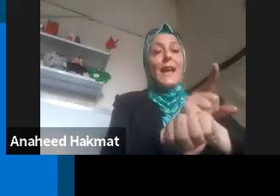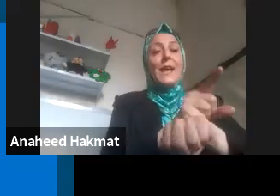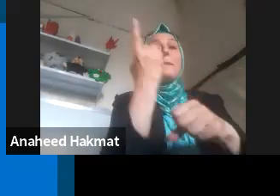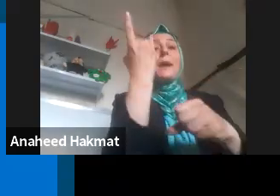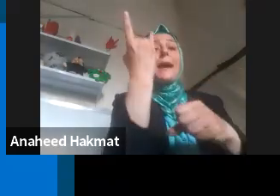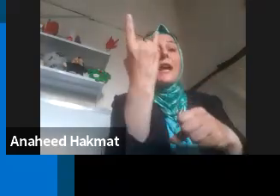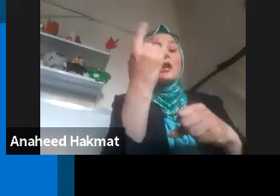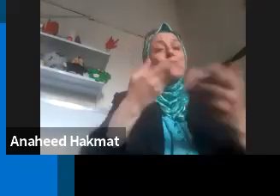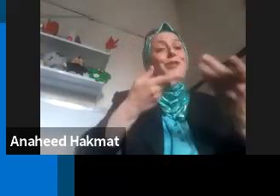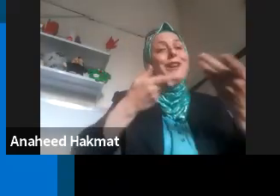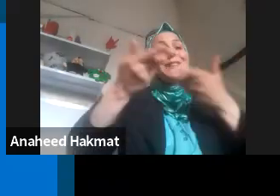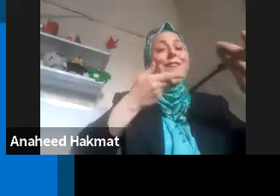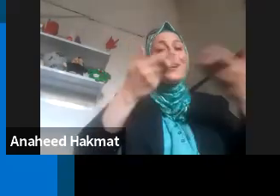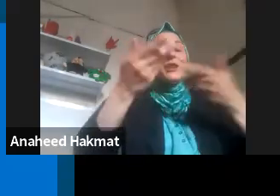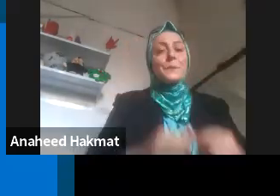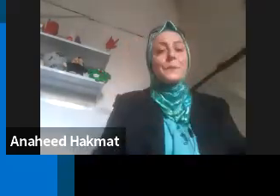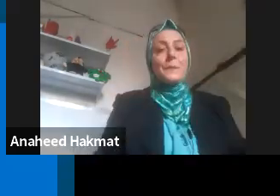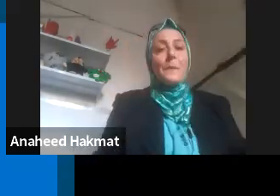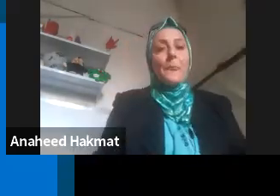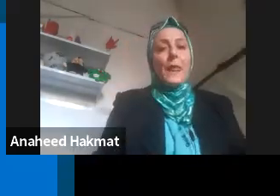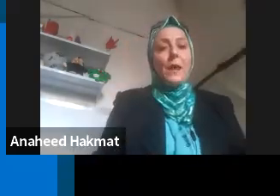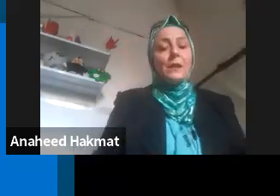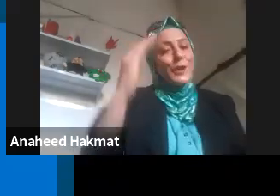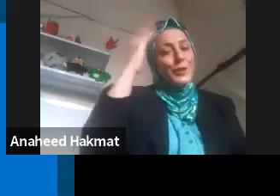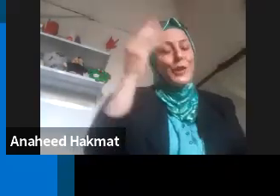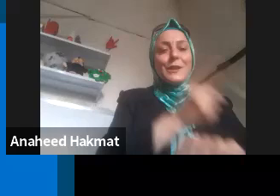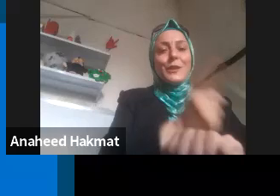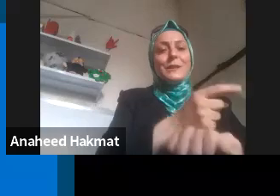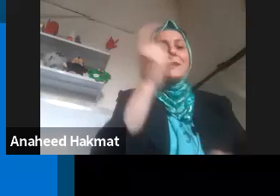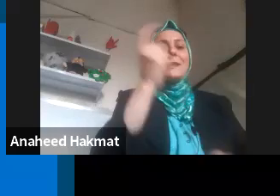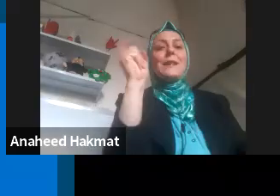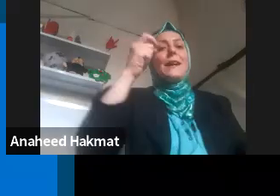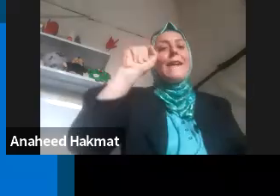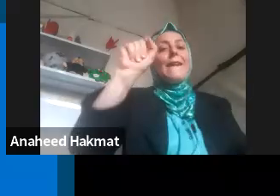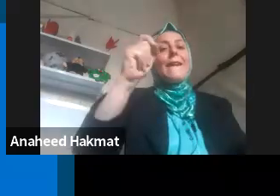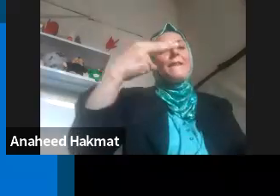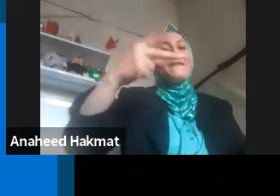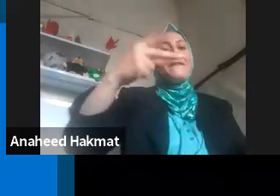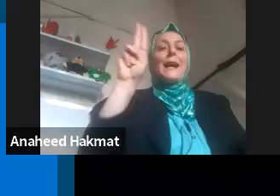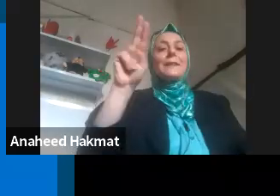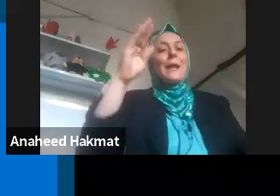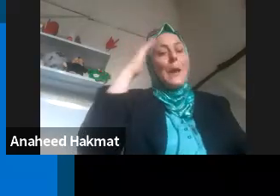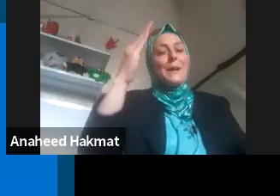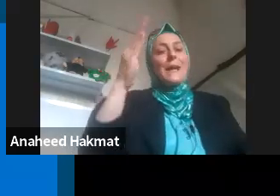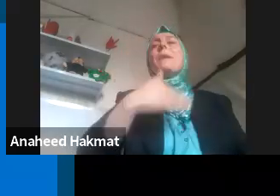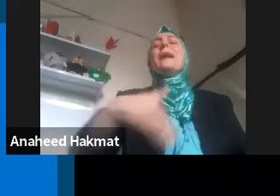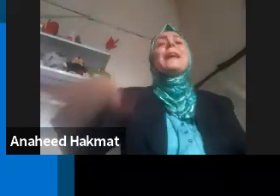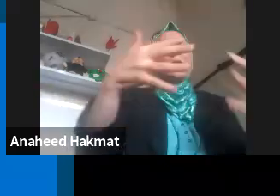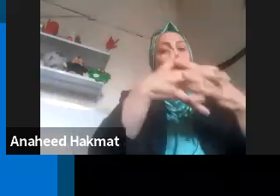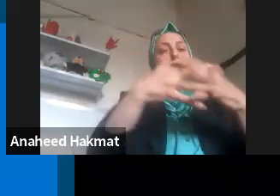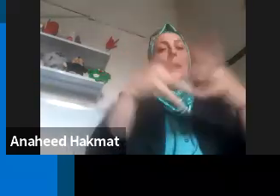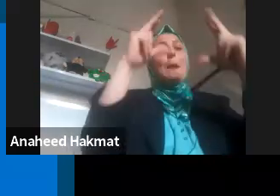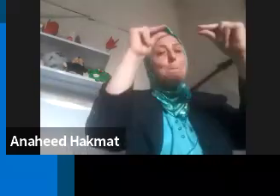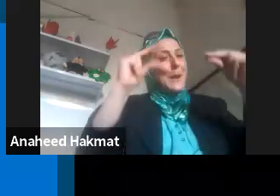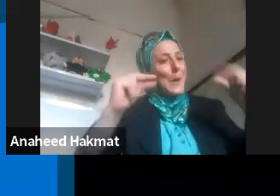تفضلي. شكرا استاذ رفعت، مرحبا للمشاركين، مرحبا من لبنان. رح نكون عم